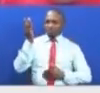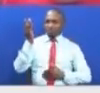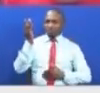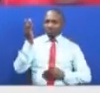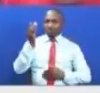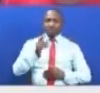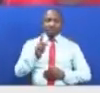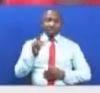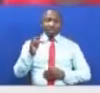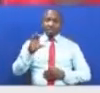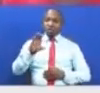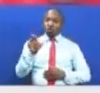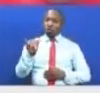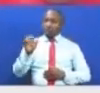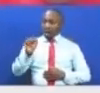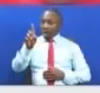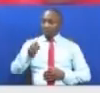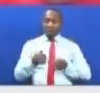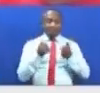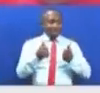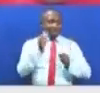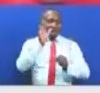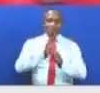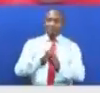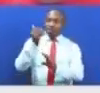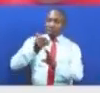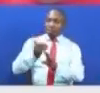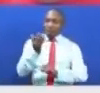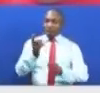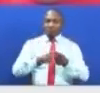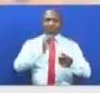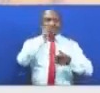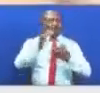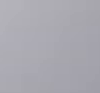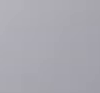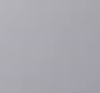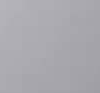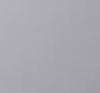yule Kichuya ambaye wanomtarajia na wengi waliokuwa wamemzoea atarudi.